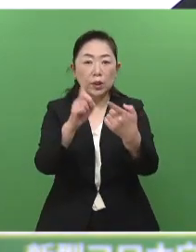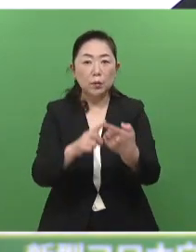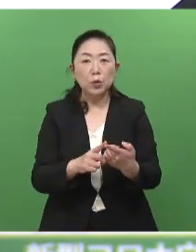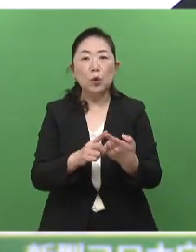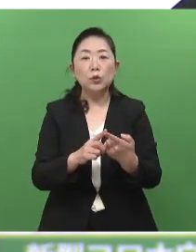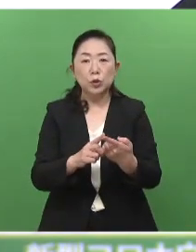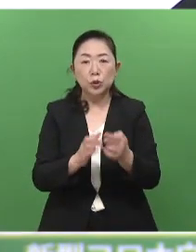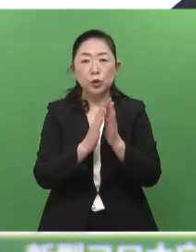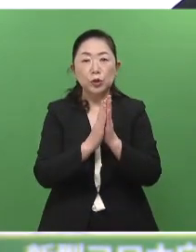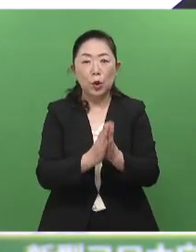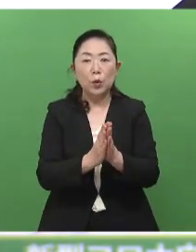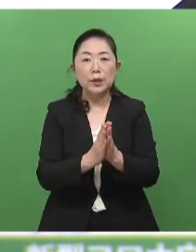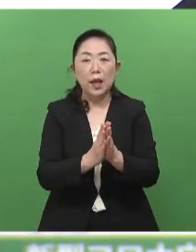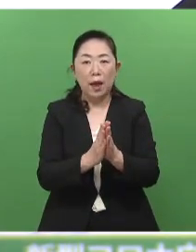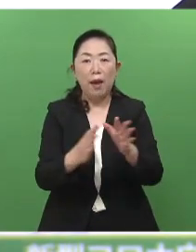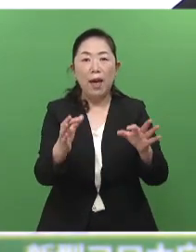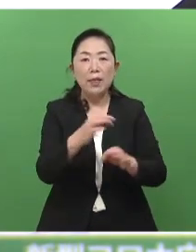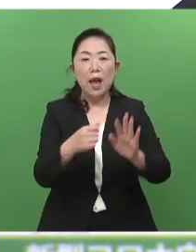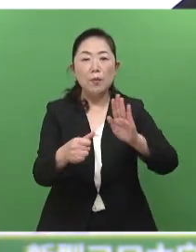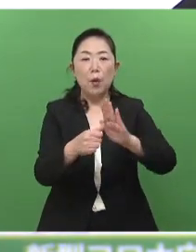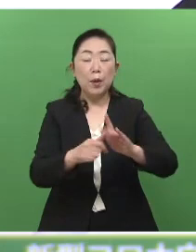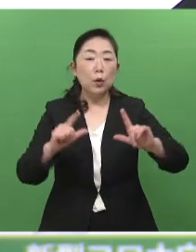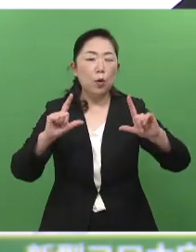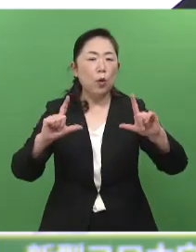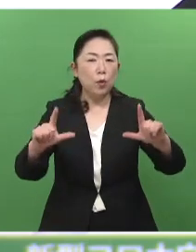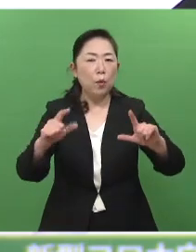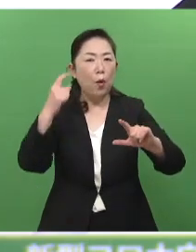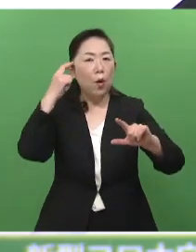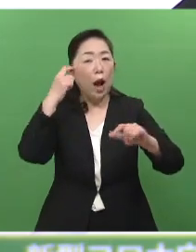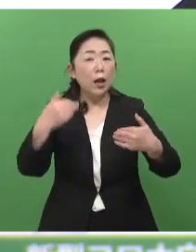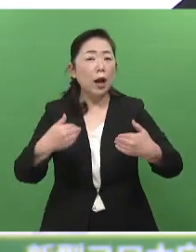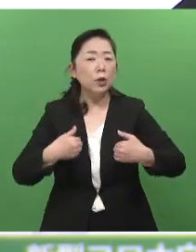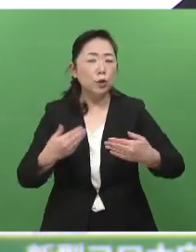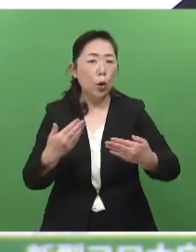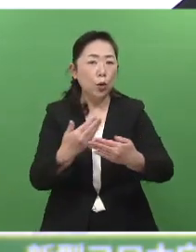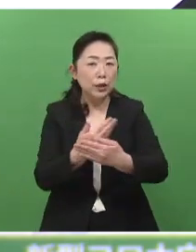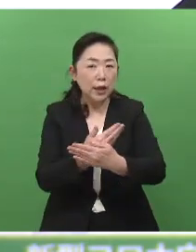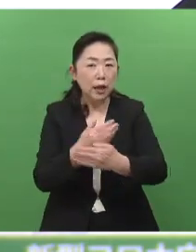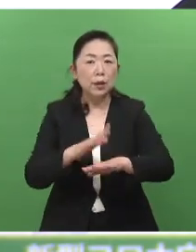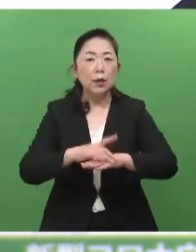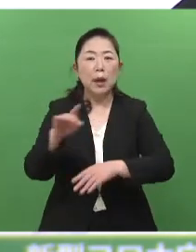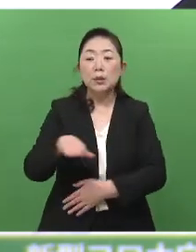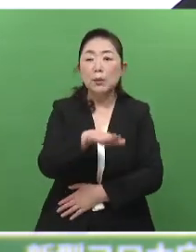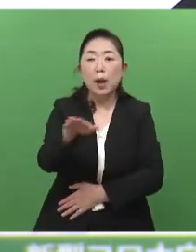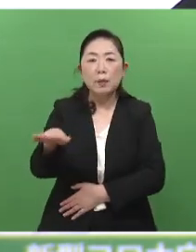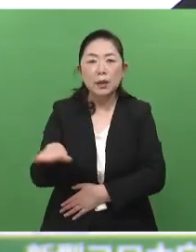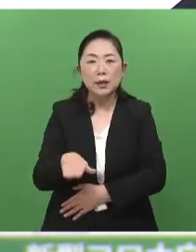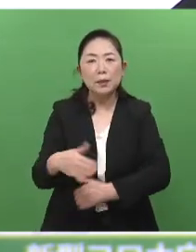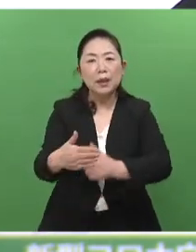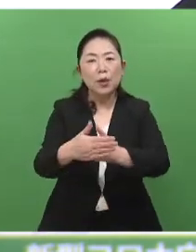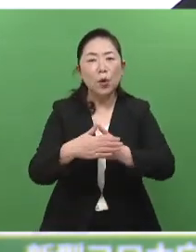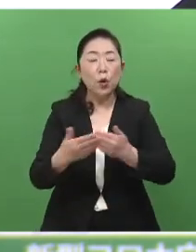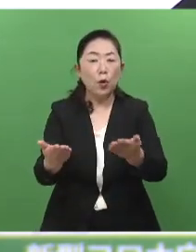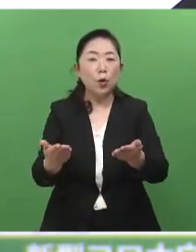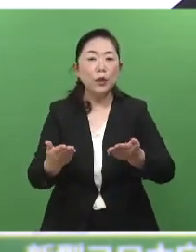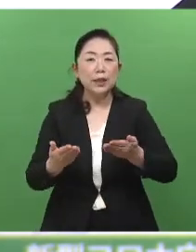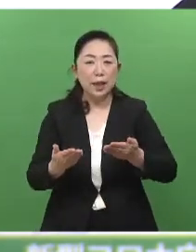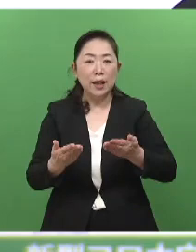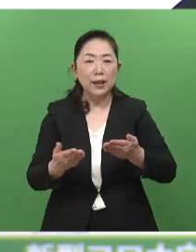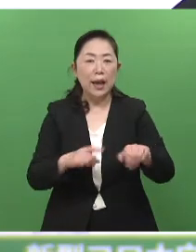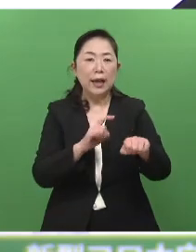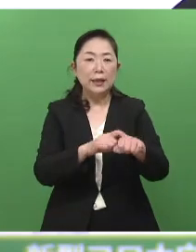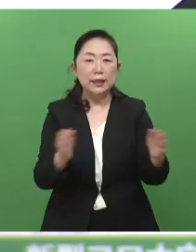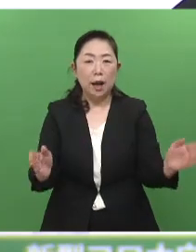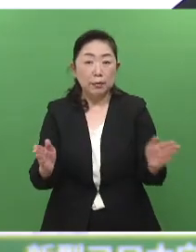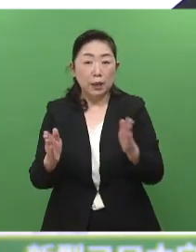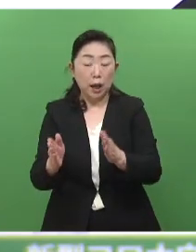てまた店舗名の公表を検討せざるを得なくなりますので、まずは皆様方ご協力いただいて、この時間短